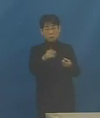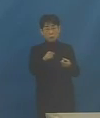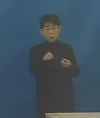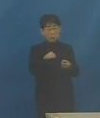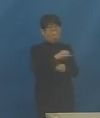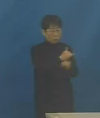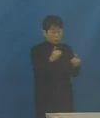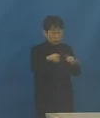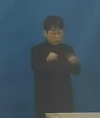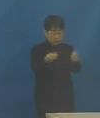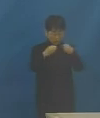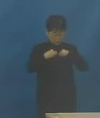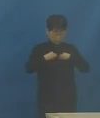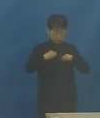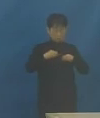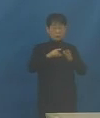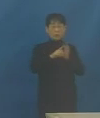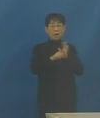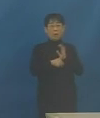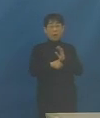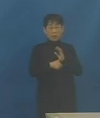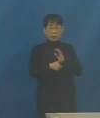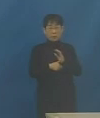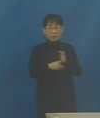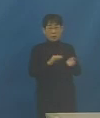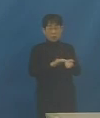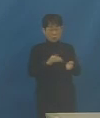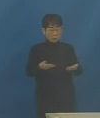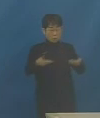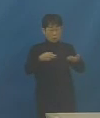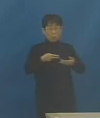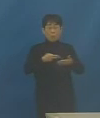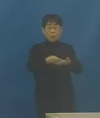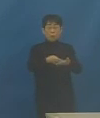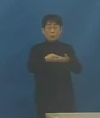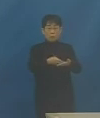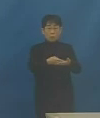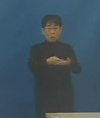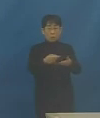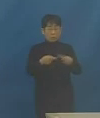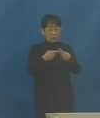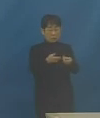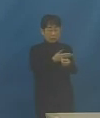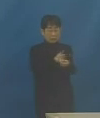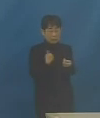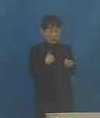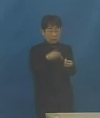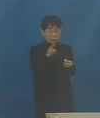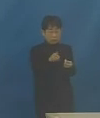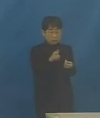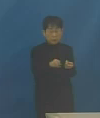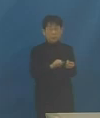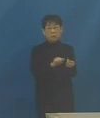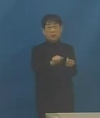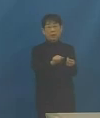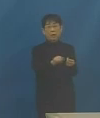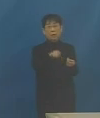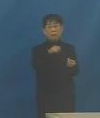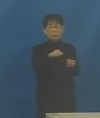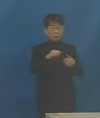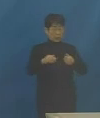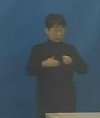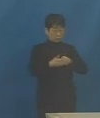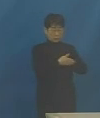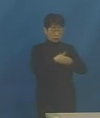重点的にやはり病床を使ってもらえるオペレーションしていく方が命を守る戦いには良いのではない